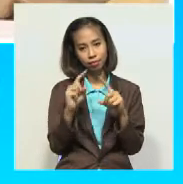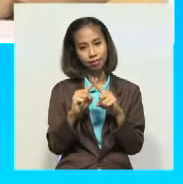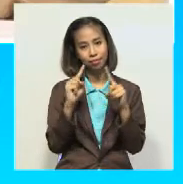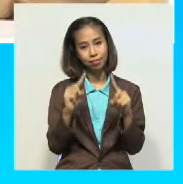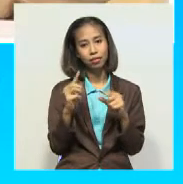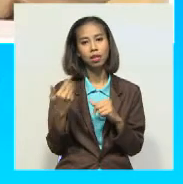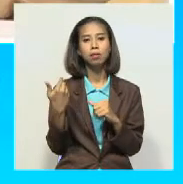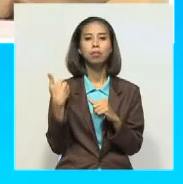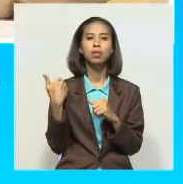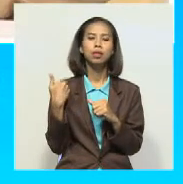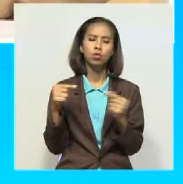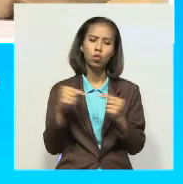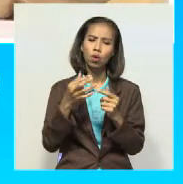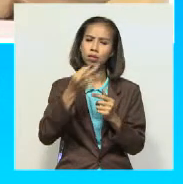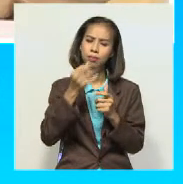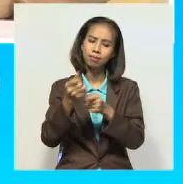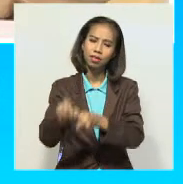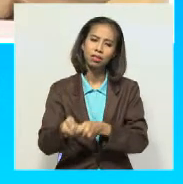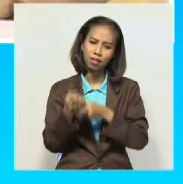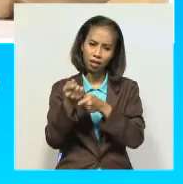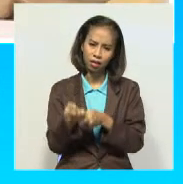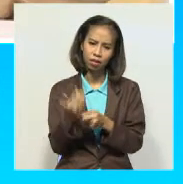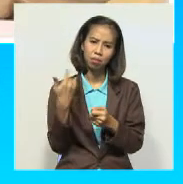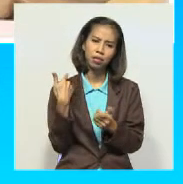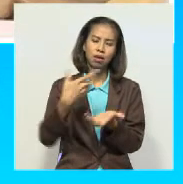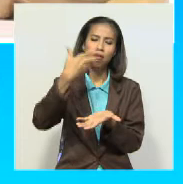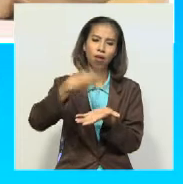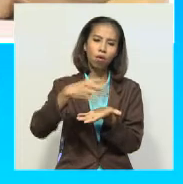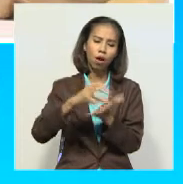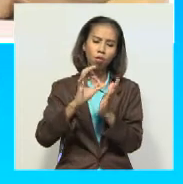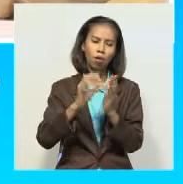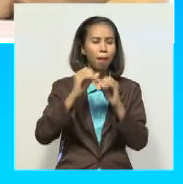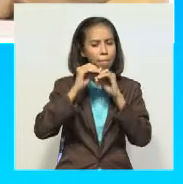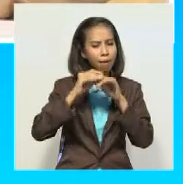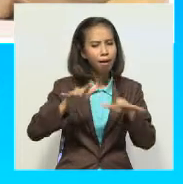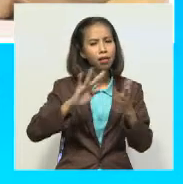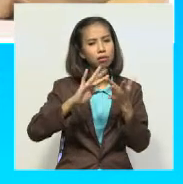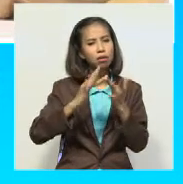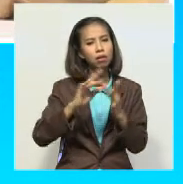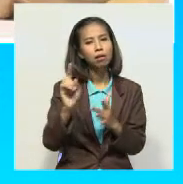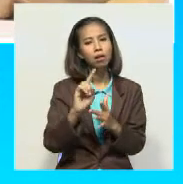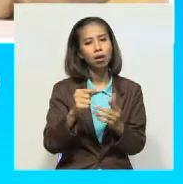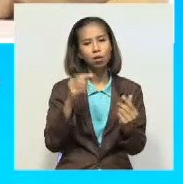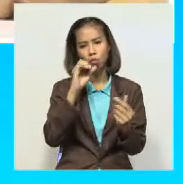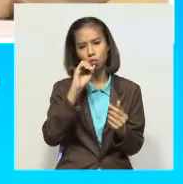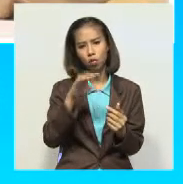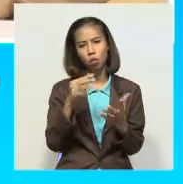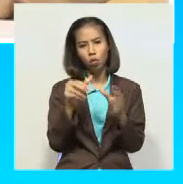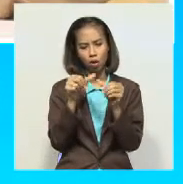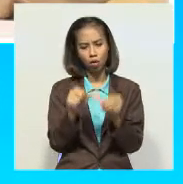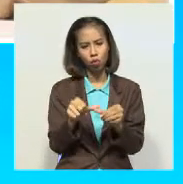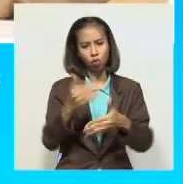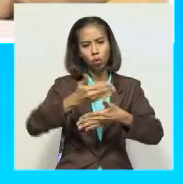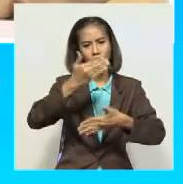ามีคลิปนึงค่ะของเกษตรกรนะคะที่เขามีการเผยแพร่กันอยู่ในโลกโซเชียลเขาบอกว่าตัวเขาเนี่ยอยู่บริเวณอยู่ช่วงท้